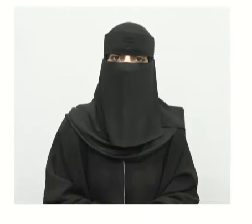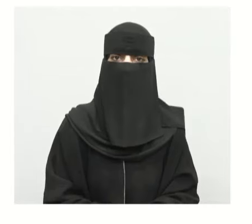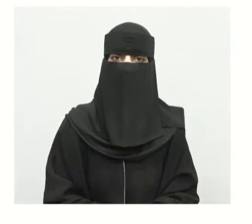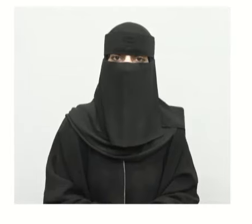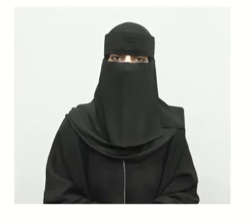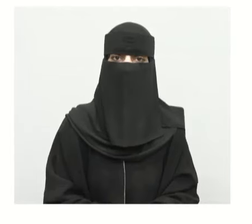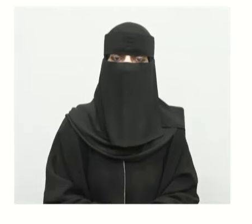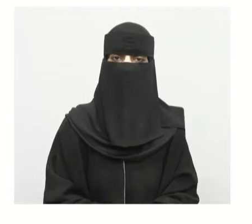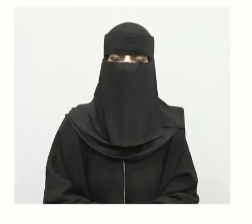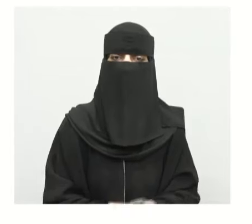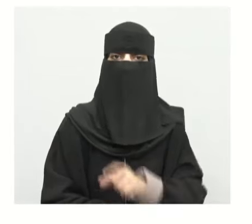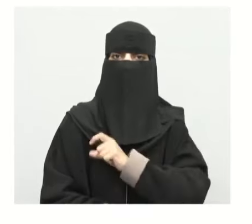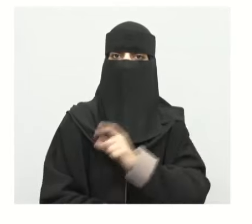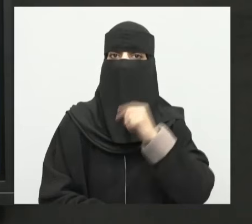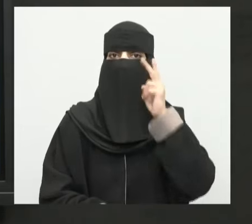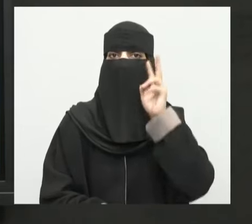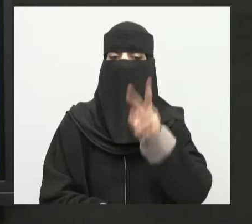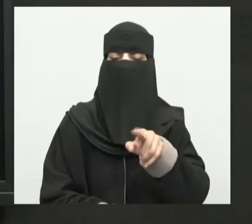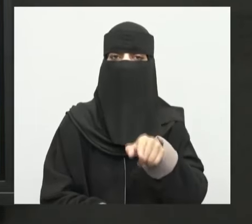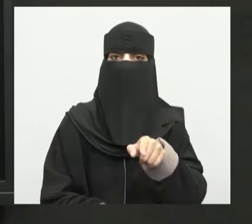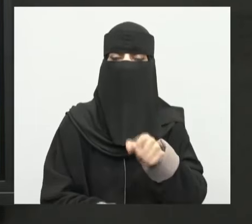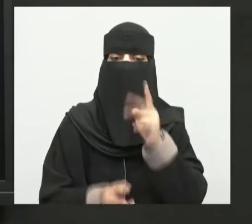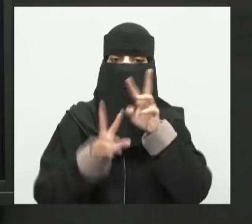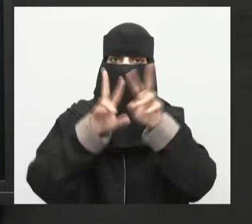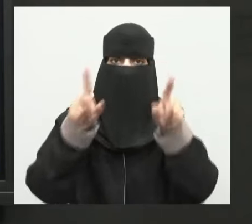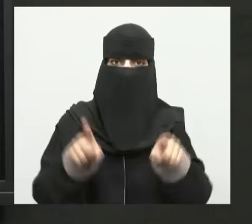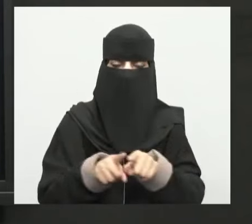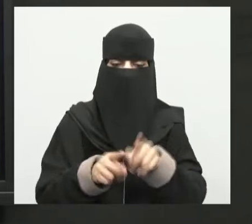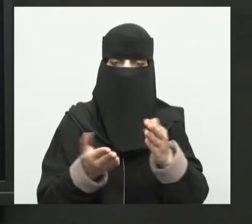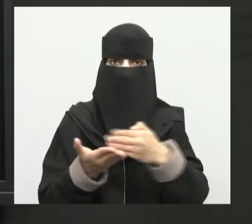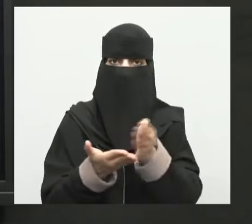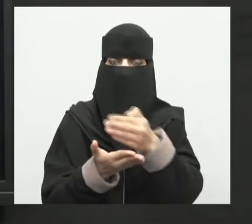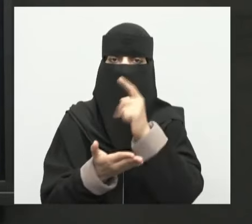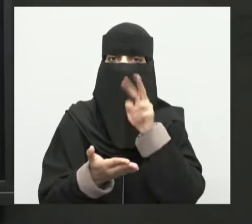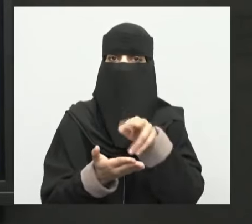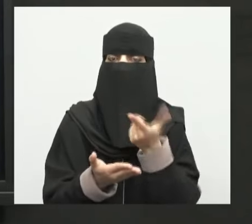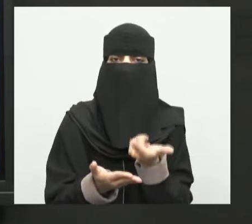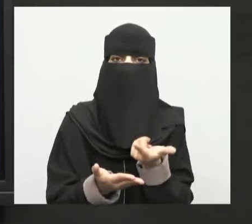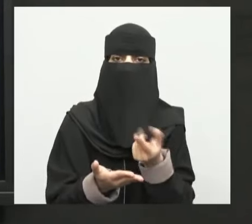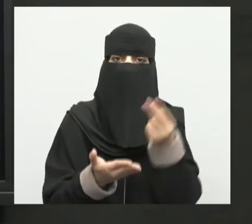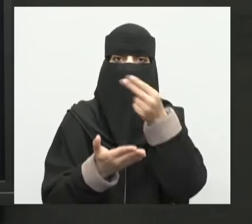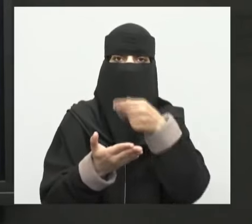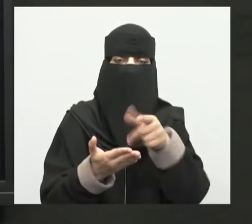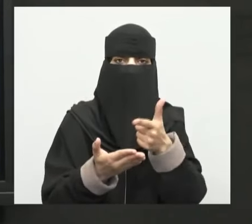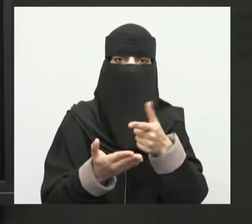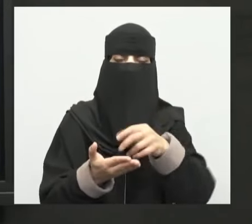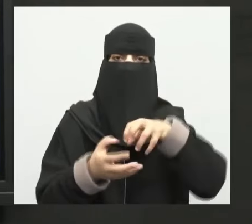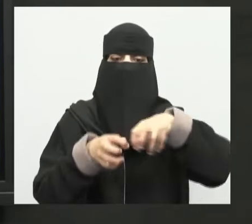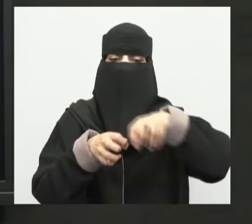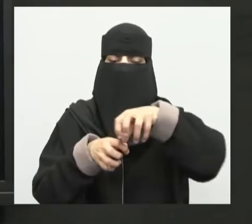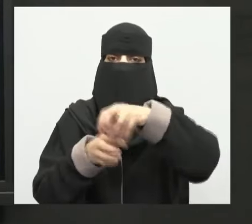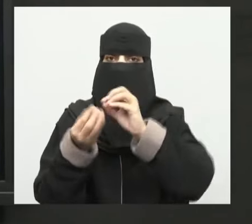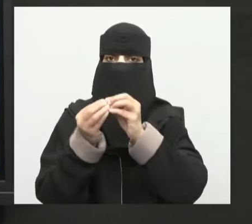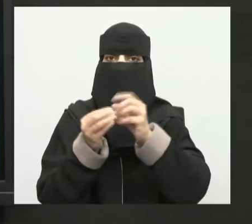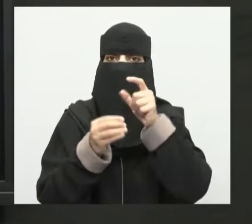العاليه طلابي وطالبات امامكم خريطه هذه الخريطه لتوزيع السكان وفق